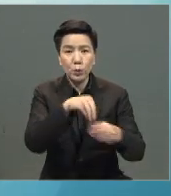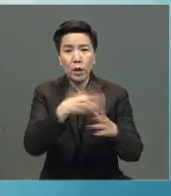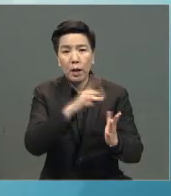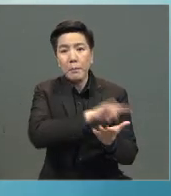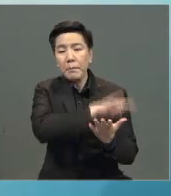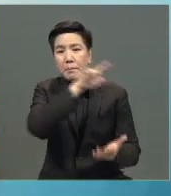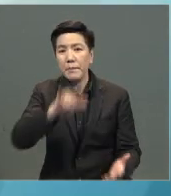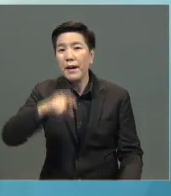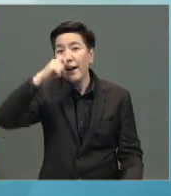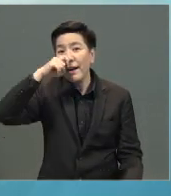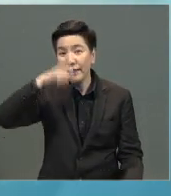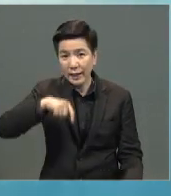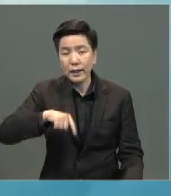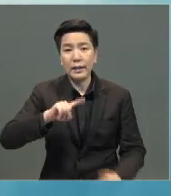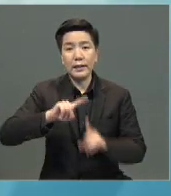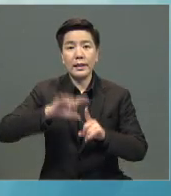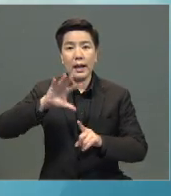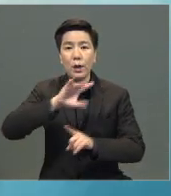ถ้าเป็นชายทั้งหมดนะครับทำงานในแคมป์ของบริษัทบริษัทต่างชาตินะครับเอ่อที่ครูเวทเนี่ยนะครับแล้วเดินทางกลับมาถึงเมืองไทยวันที่24